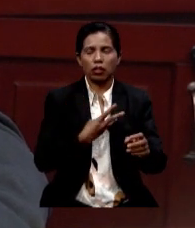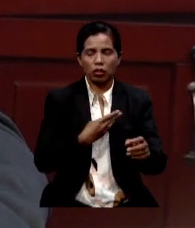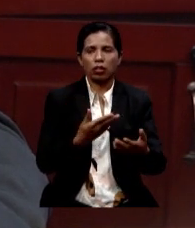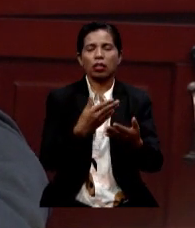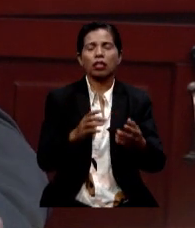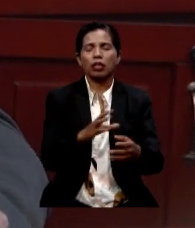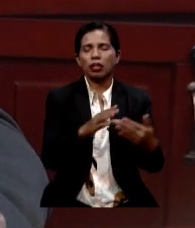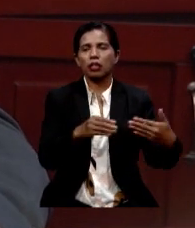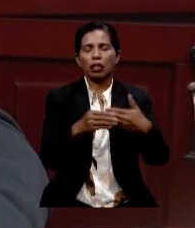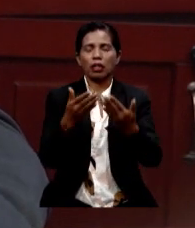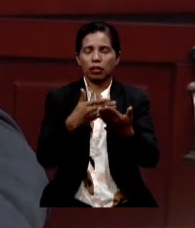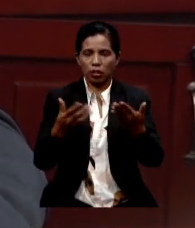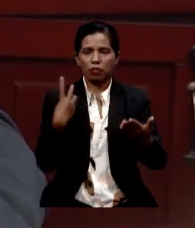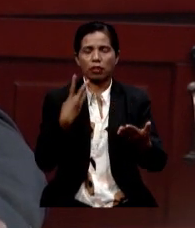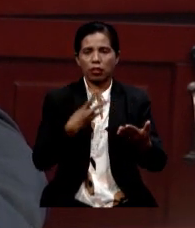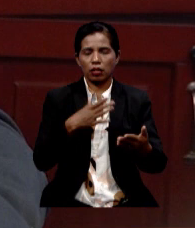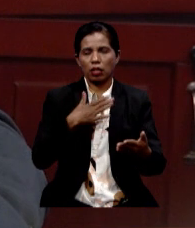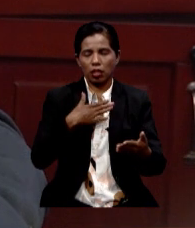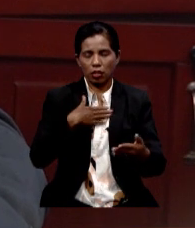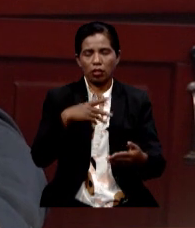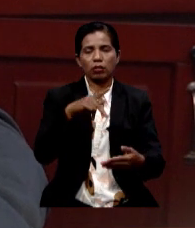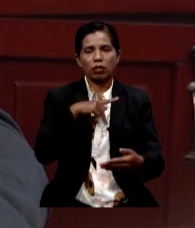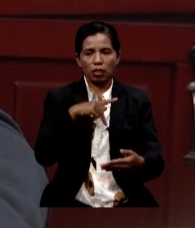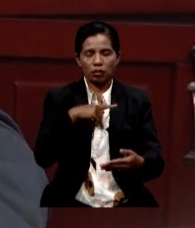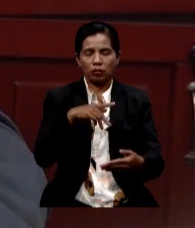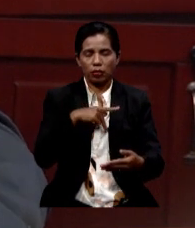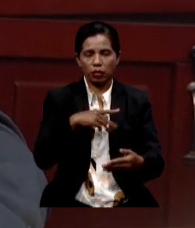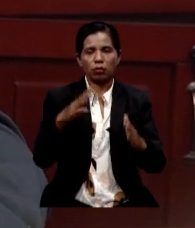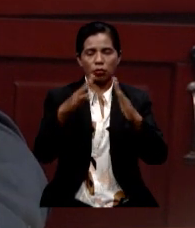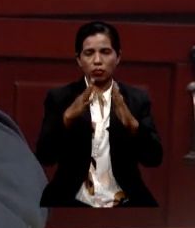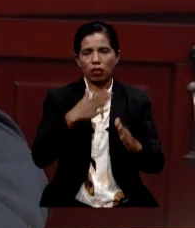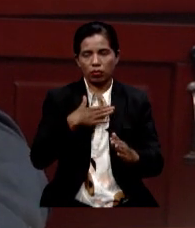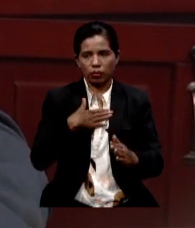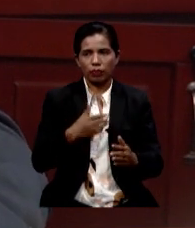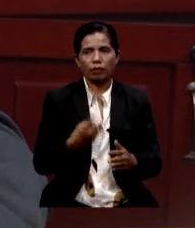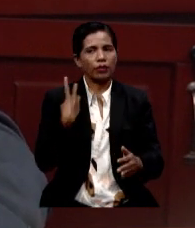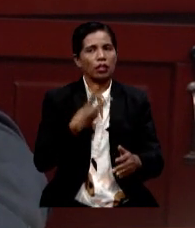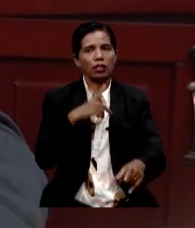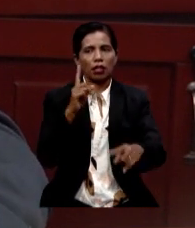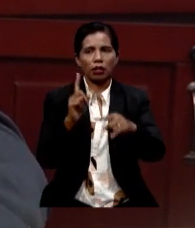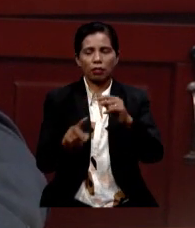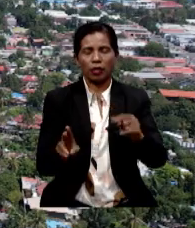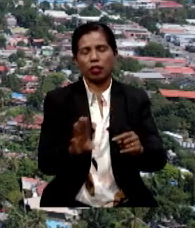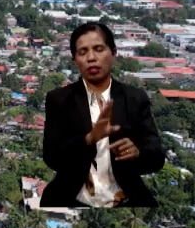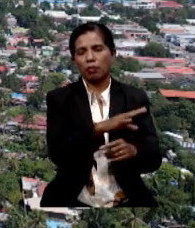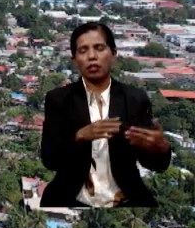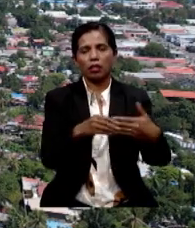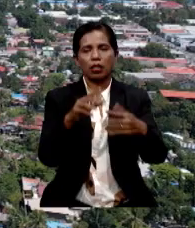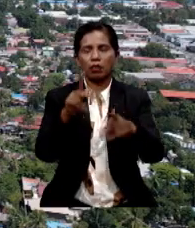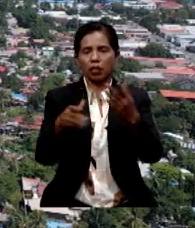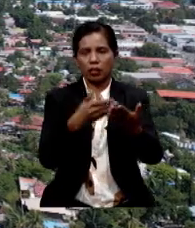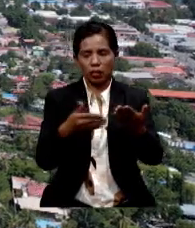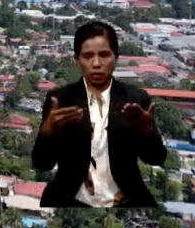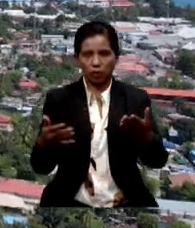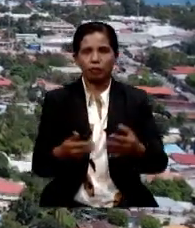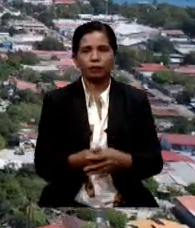sasane be metania rai hani rai rasi kintara ni kintara sik uma hanu marasi ita la be ukun em nesasan ne hasane atu de